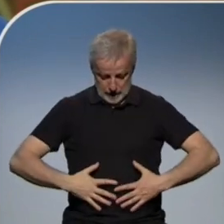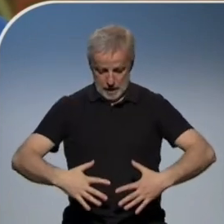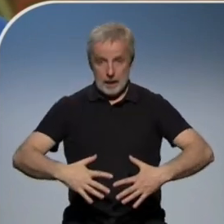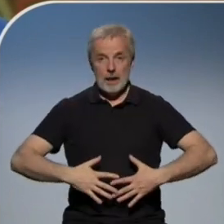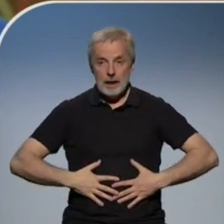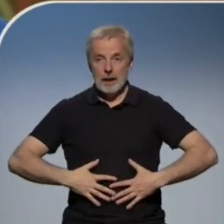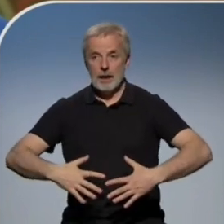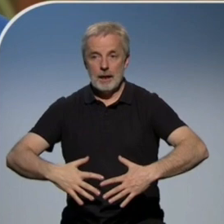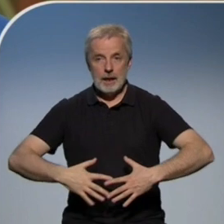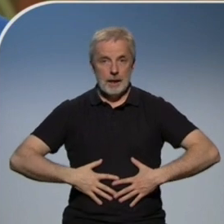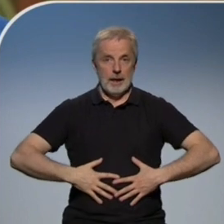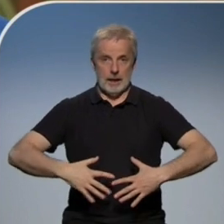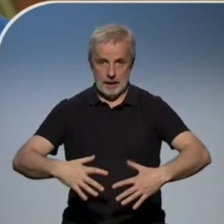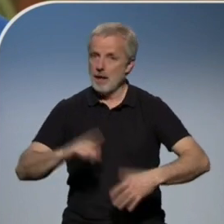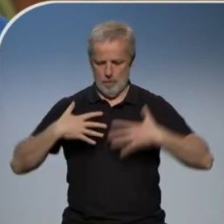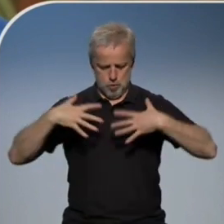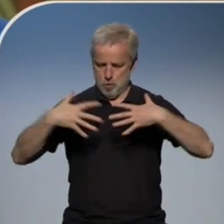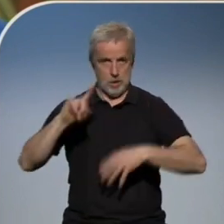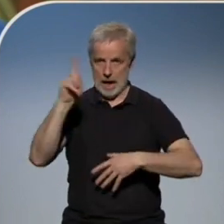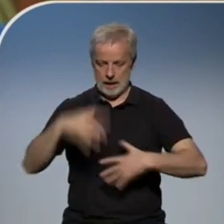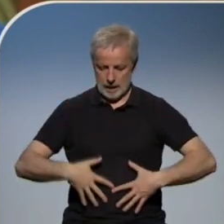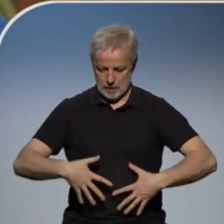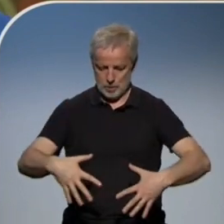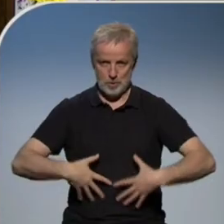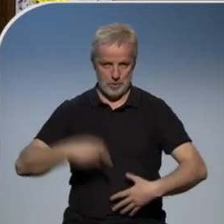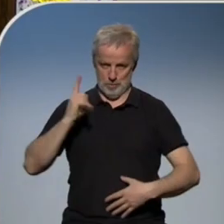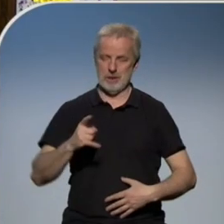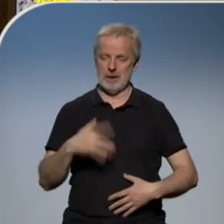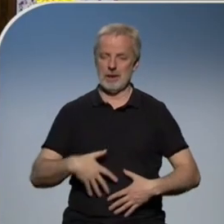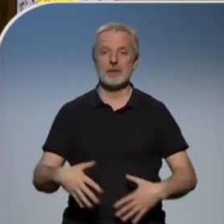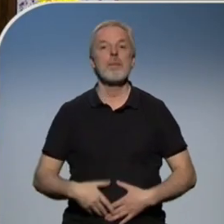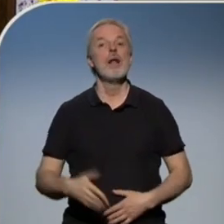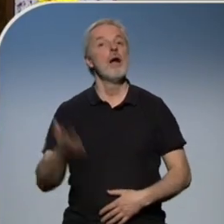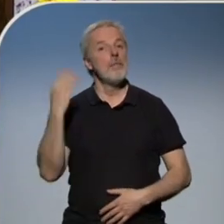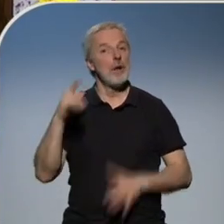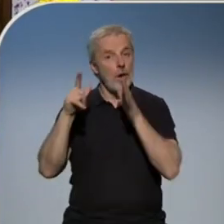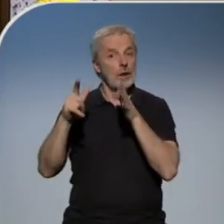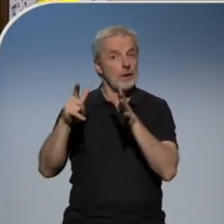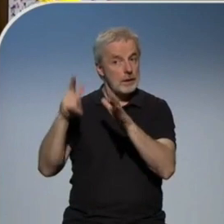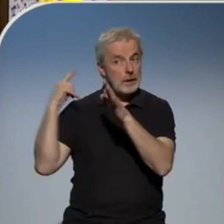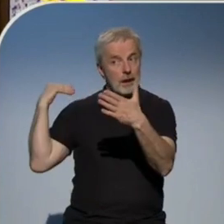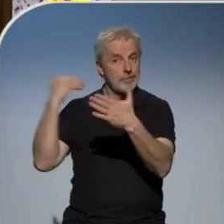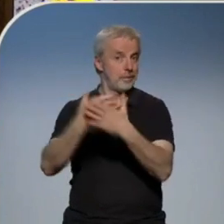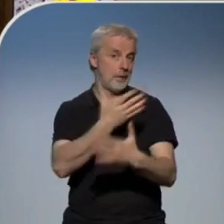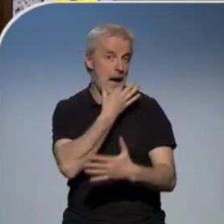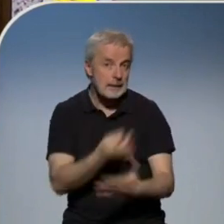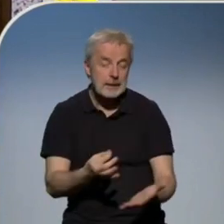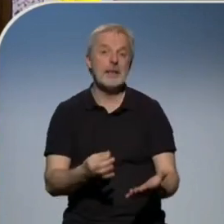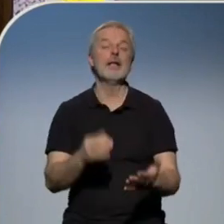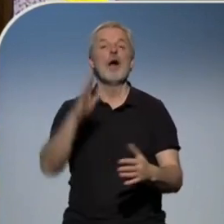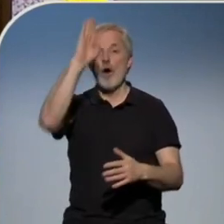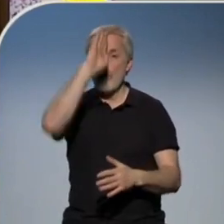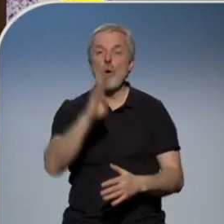ovlivňujeme své zdraví, zdraví všech kolem nás. Tak nashledanou. Díky. Musíme říct, že to byl krásný týden. Hezky jsme se to užili. Doufám, že vy taky. A v